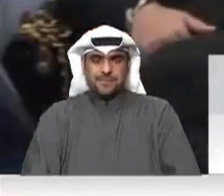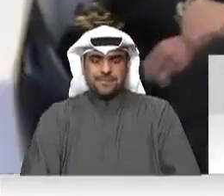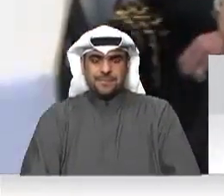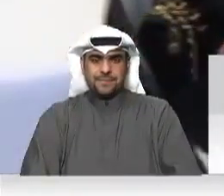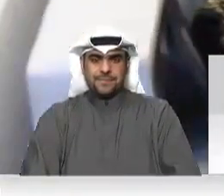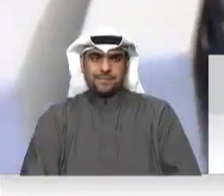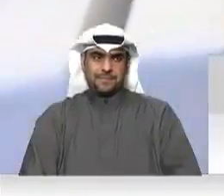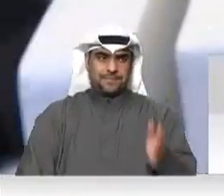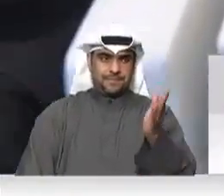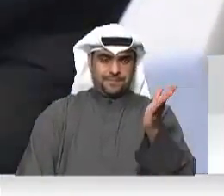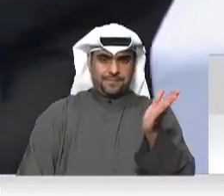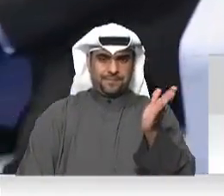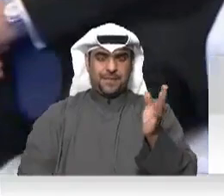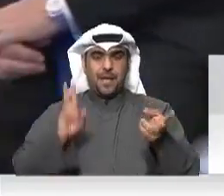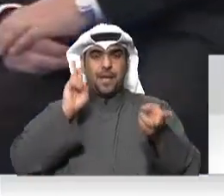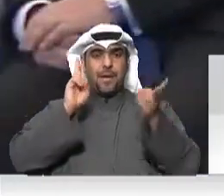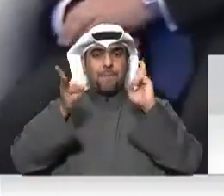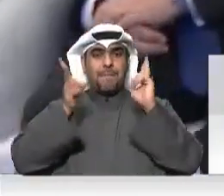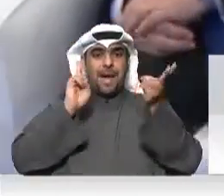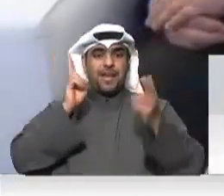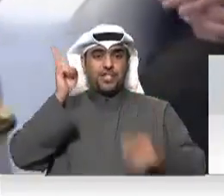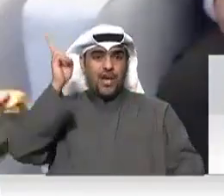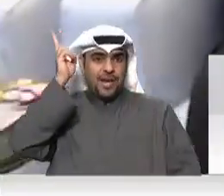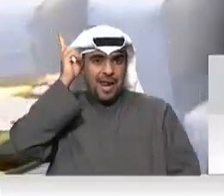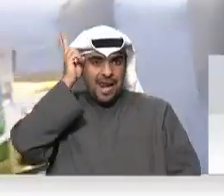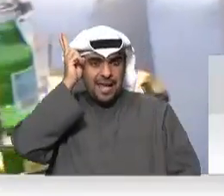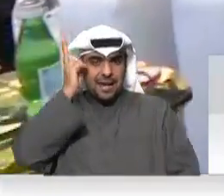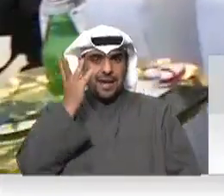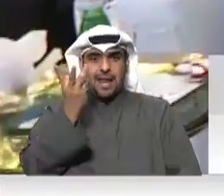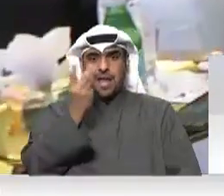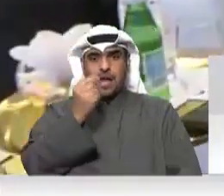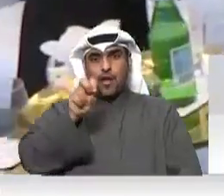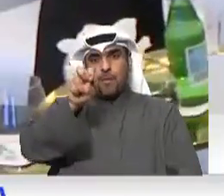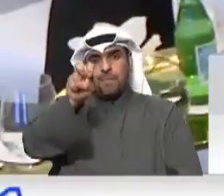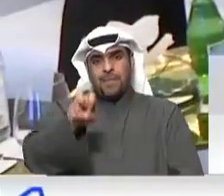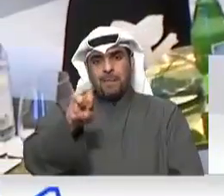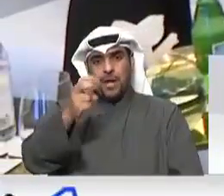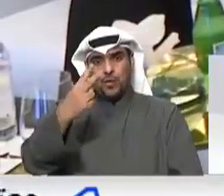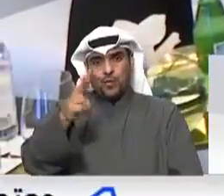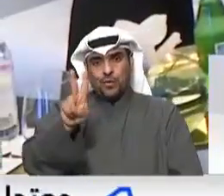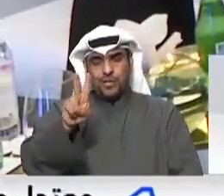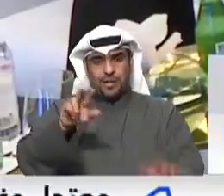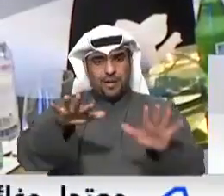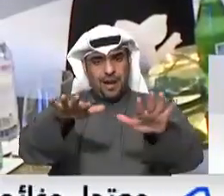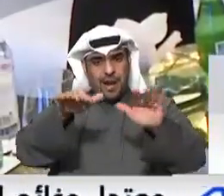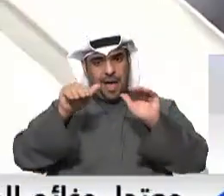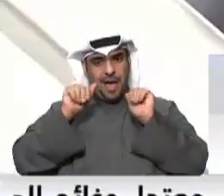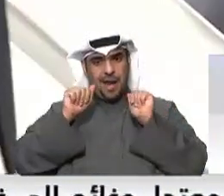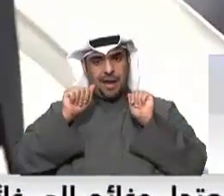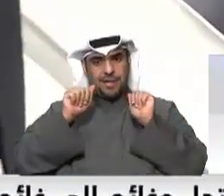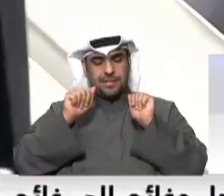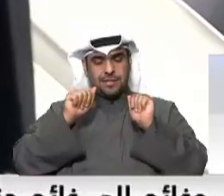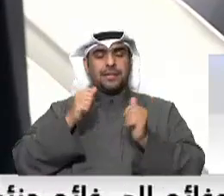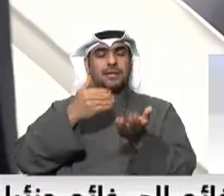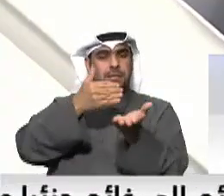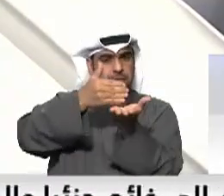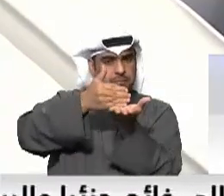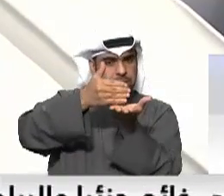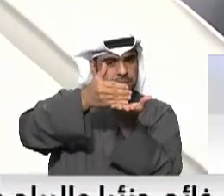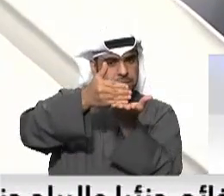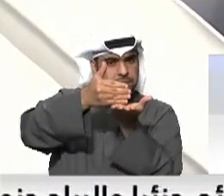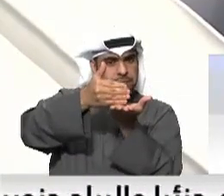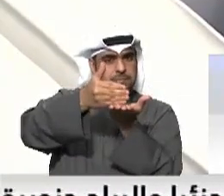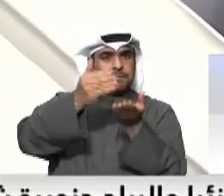بعد انطلاق مهرجان الجرين الثقافي بدورته 28 واستكمال فعاليات المهرجان سواء الفنية